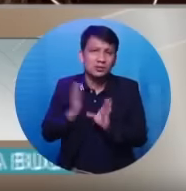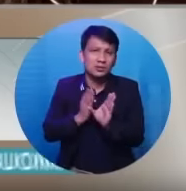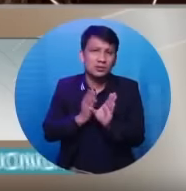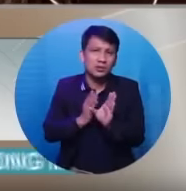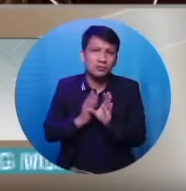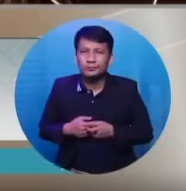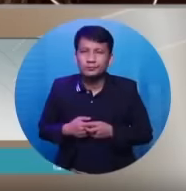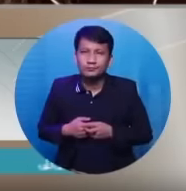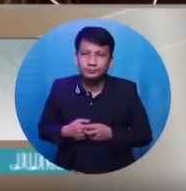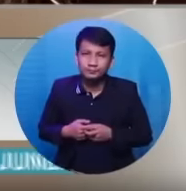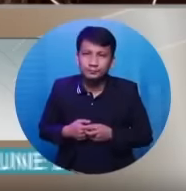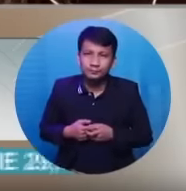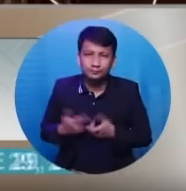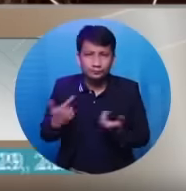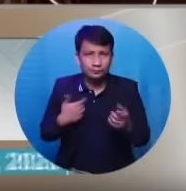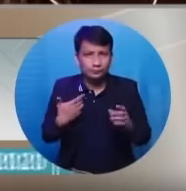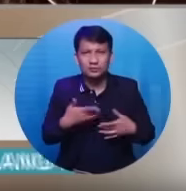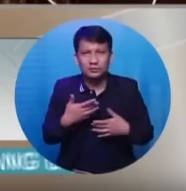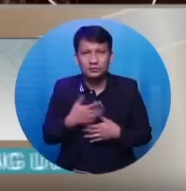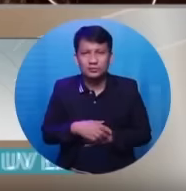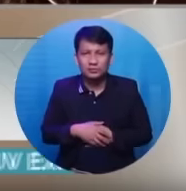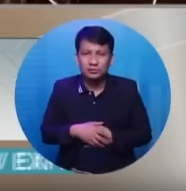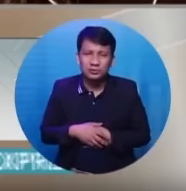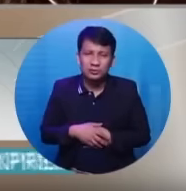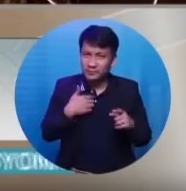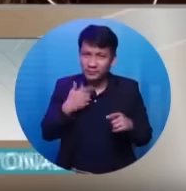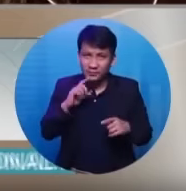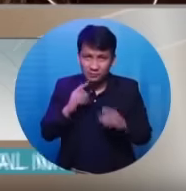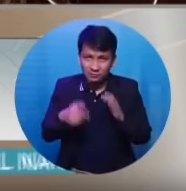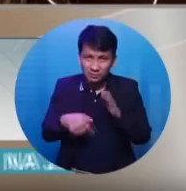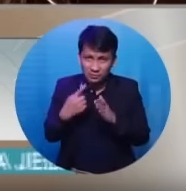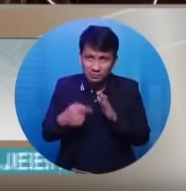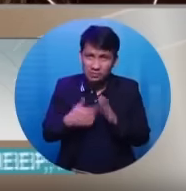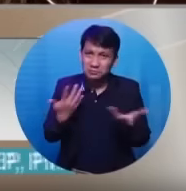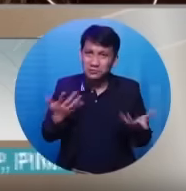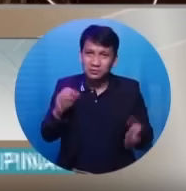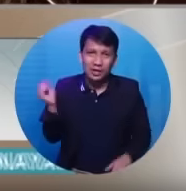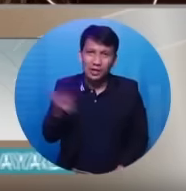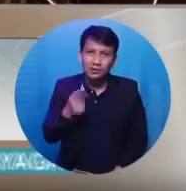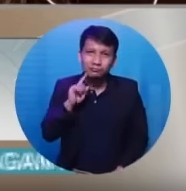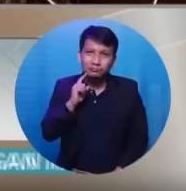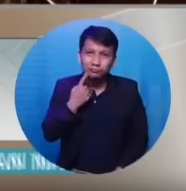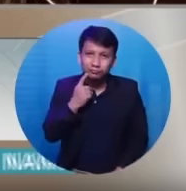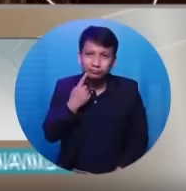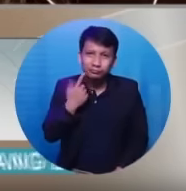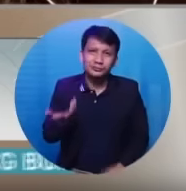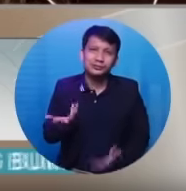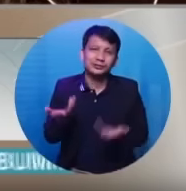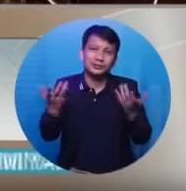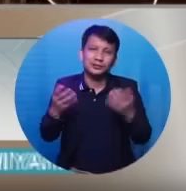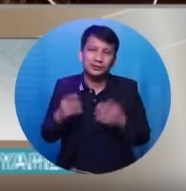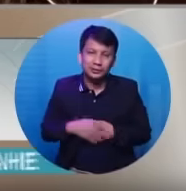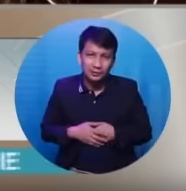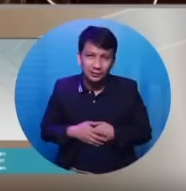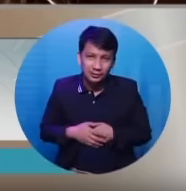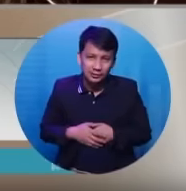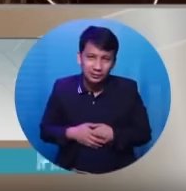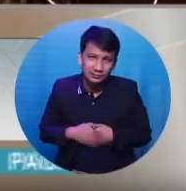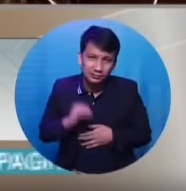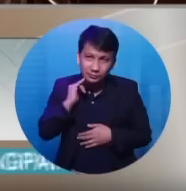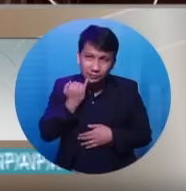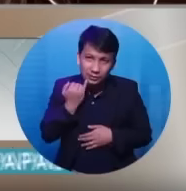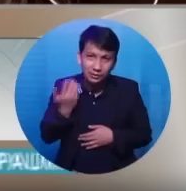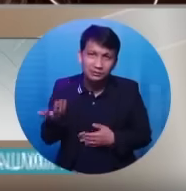meron kang tinatawag na obsession sa iyong misis na talagang ultimo siguro langgam pagsisilosan mo. Sarabi, opo,